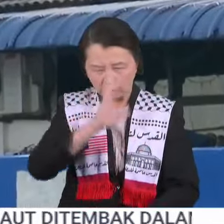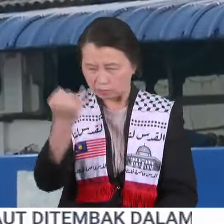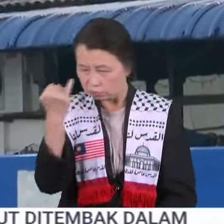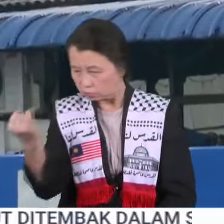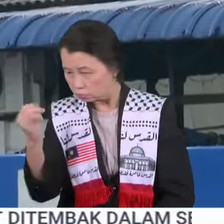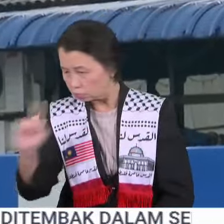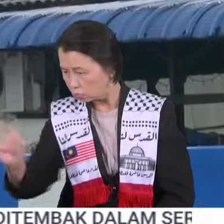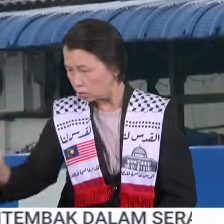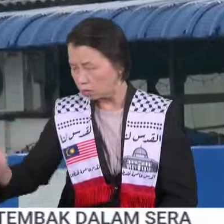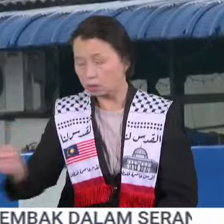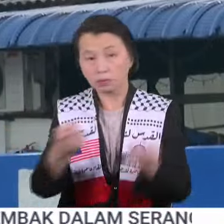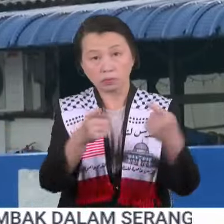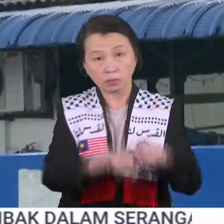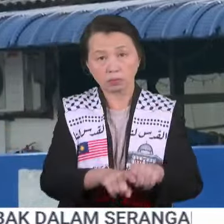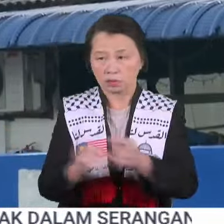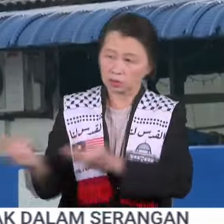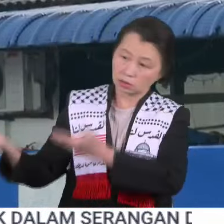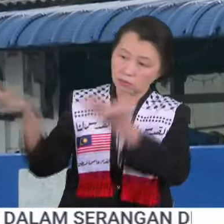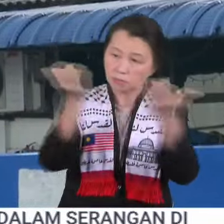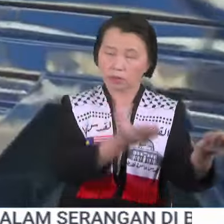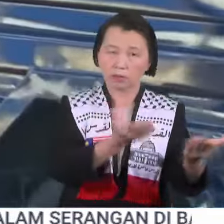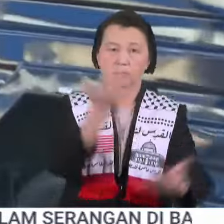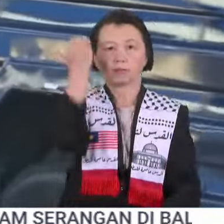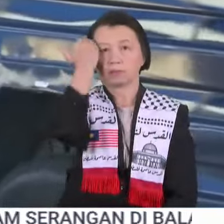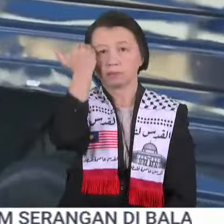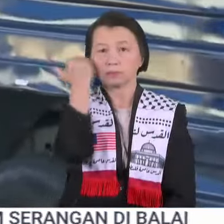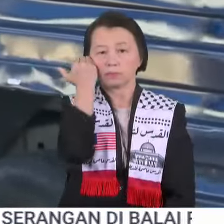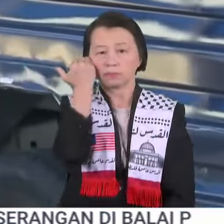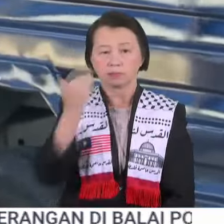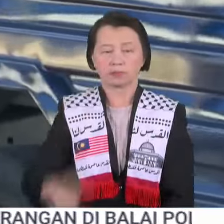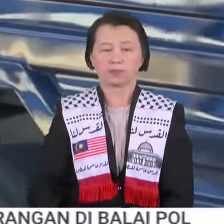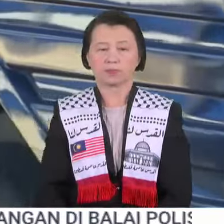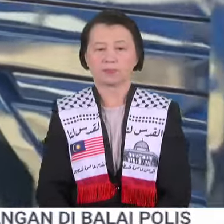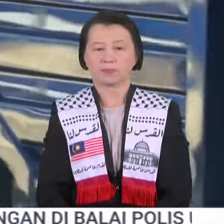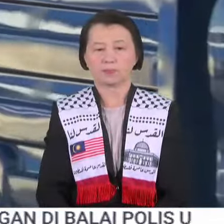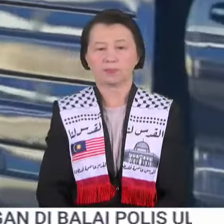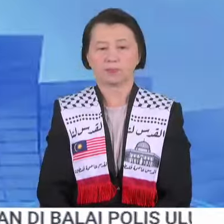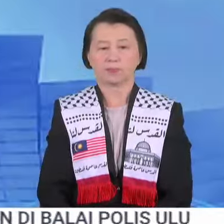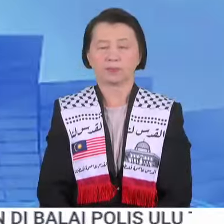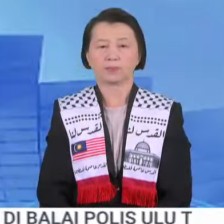di sebalik insiden dan membawanya ke muka pengadilan.